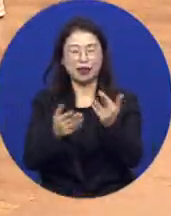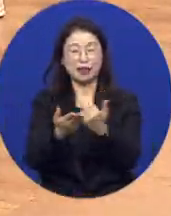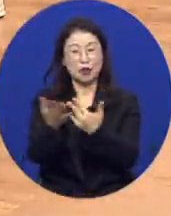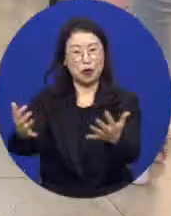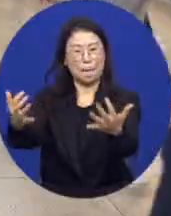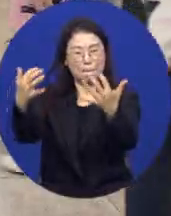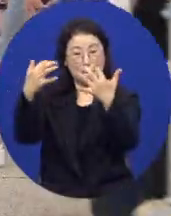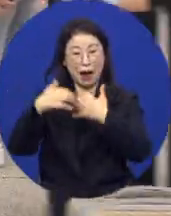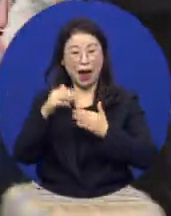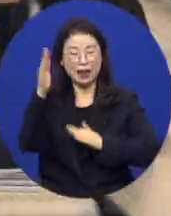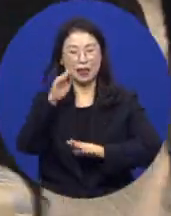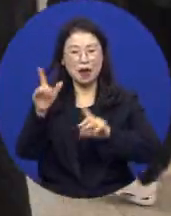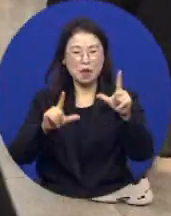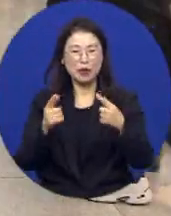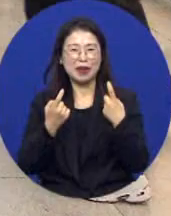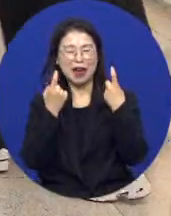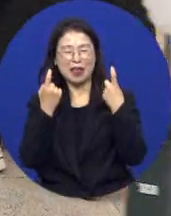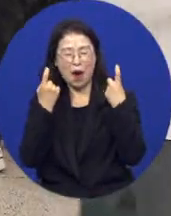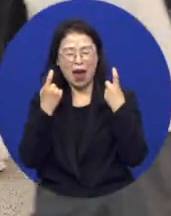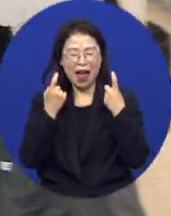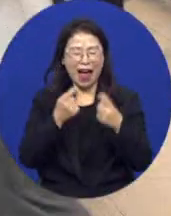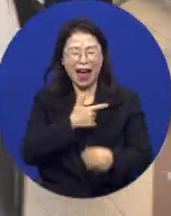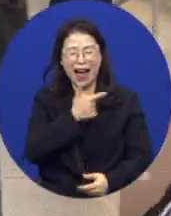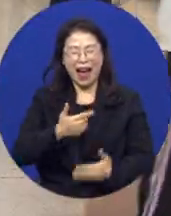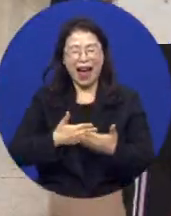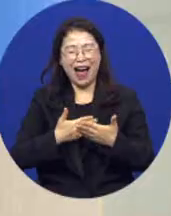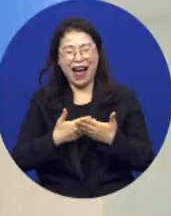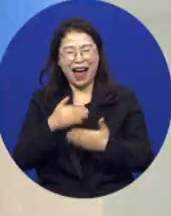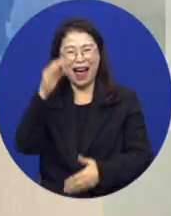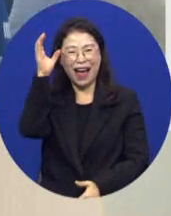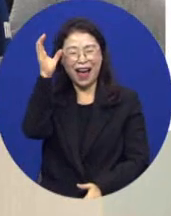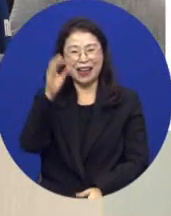찾은 학생들인데 여행 생각에 벌써부터 설렙니다.